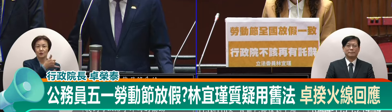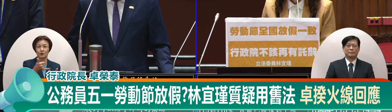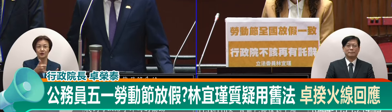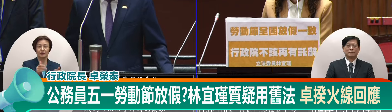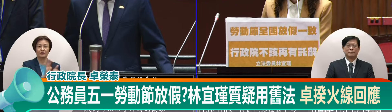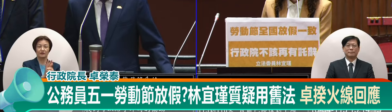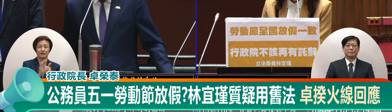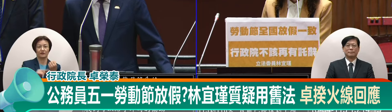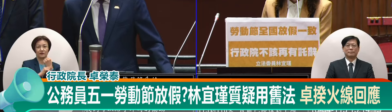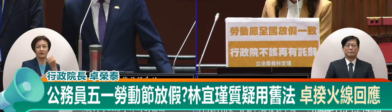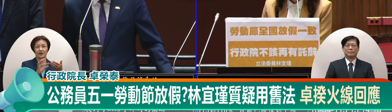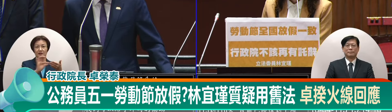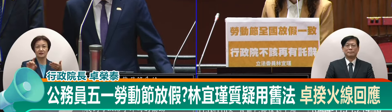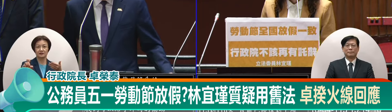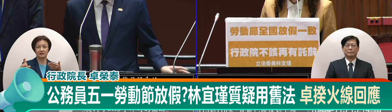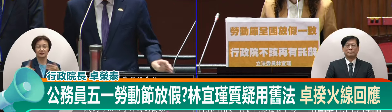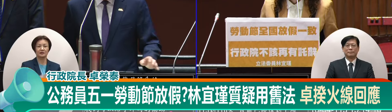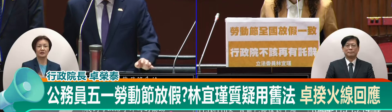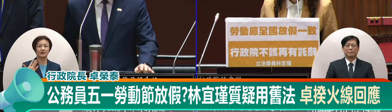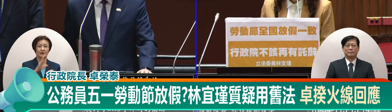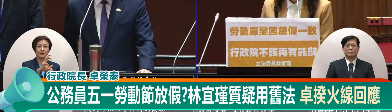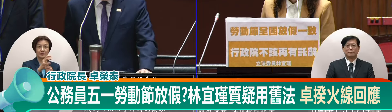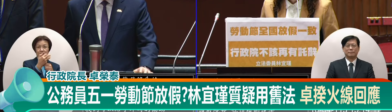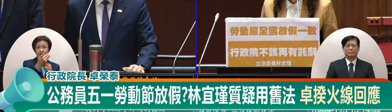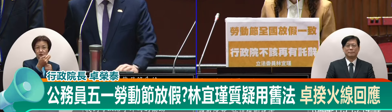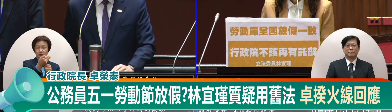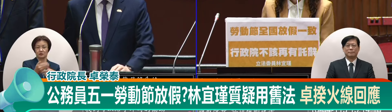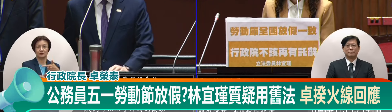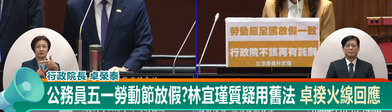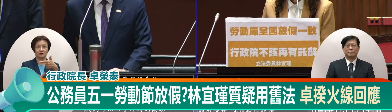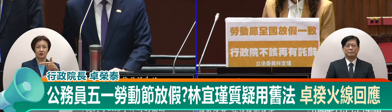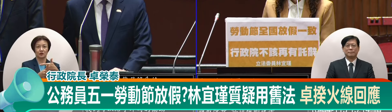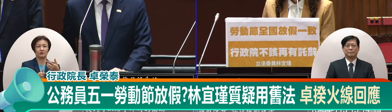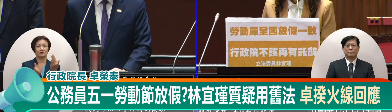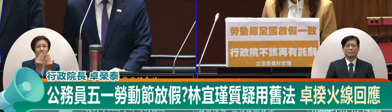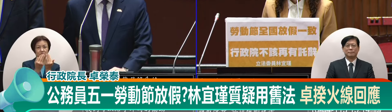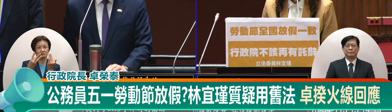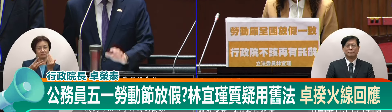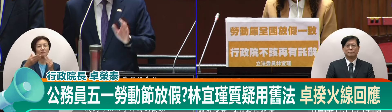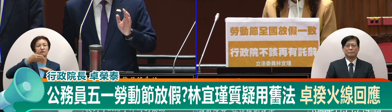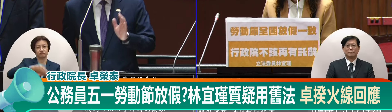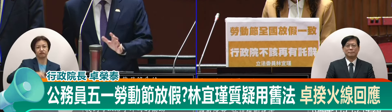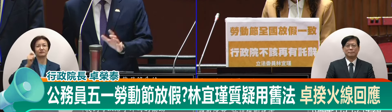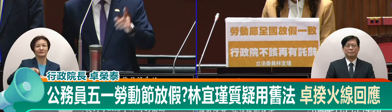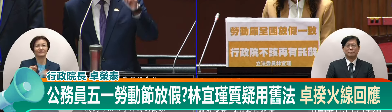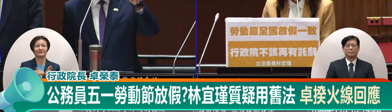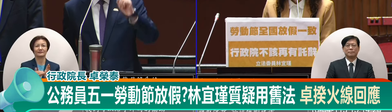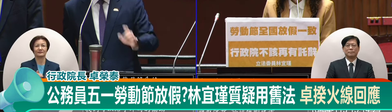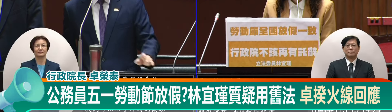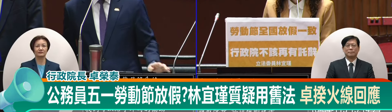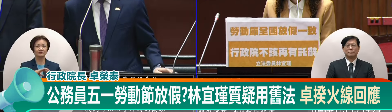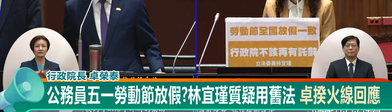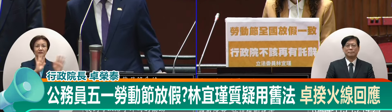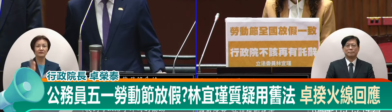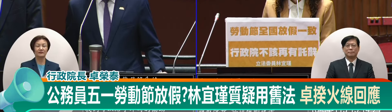第11条，它是在89年6月就三读通过的。好的，内容就